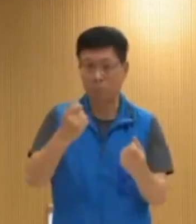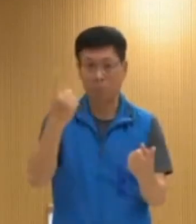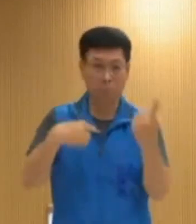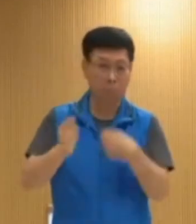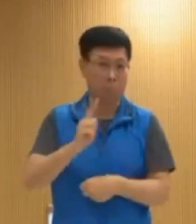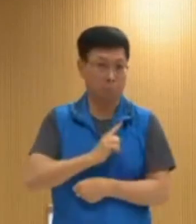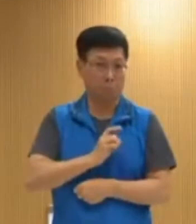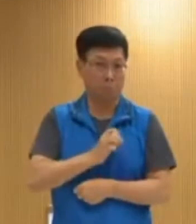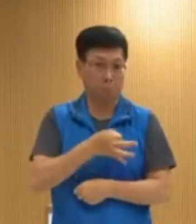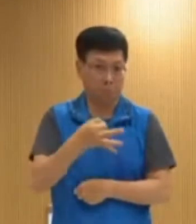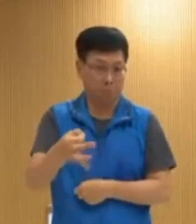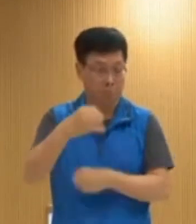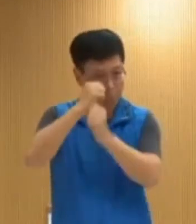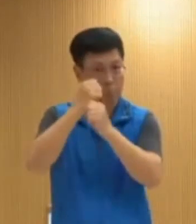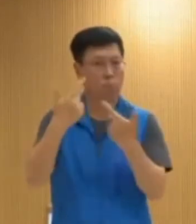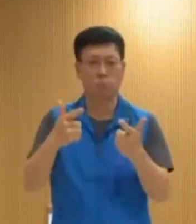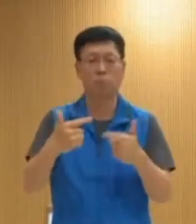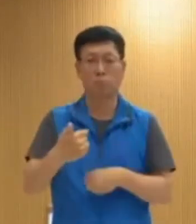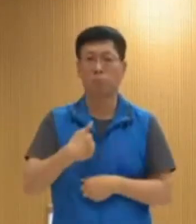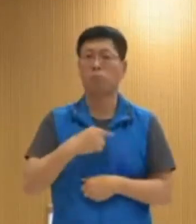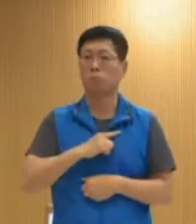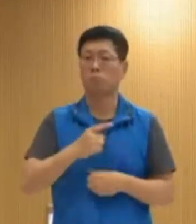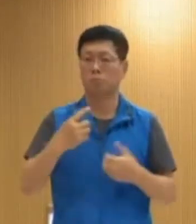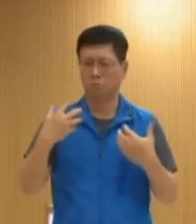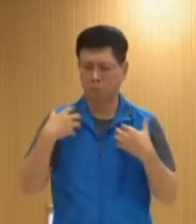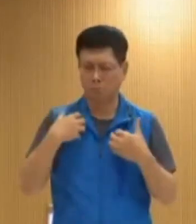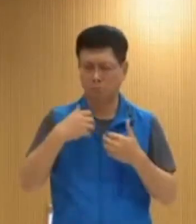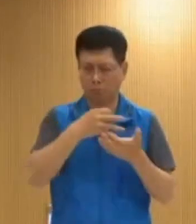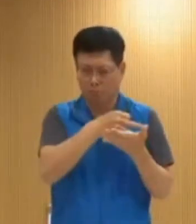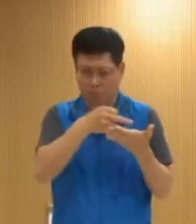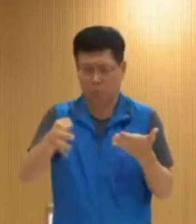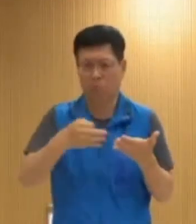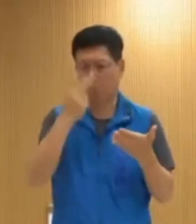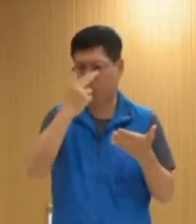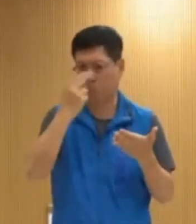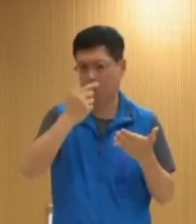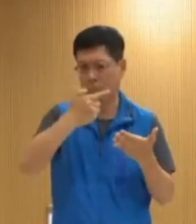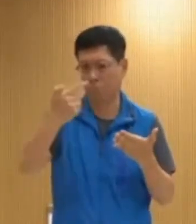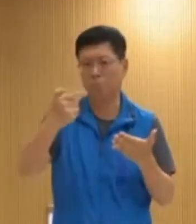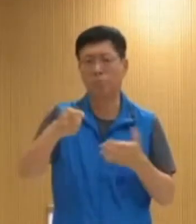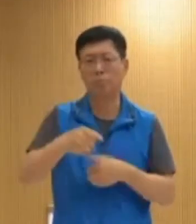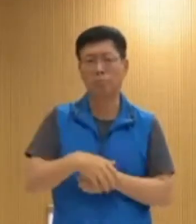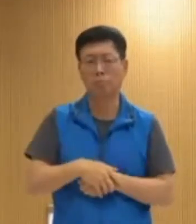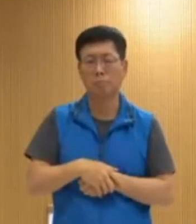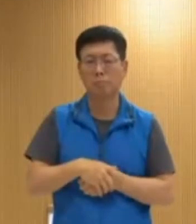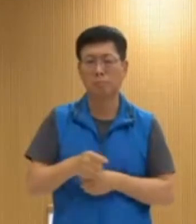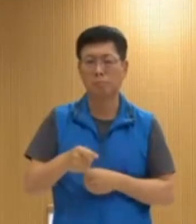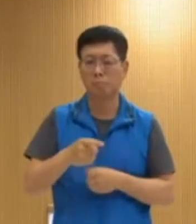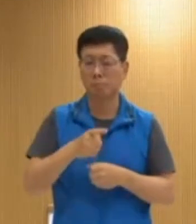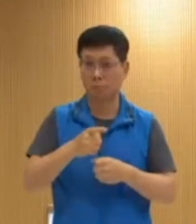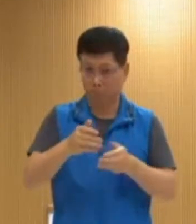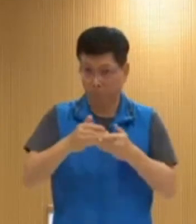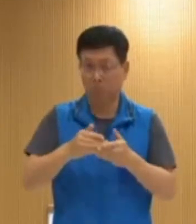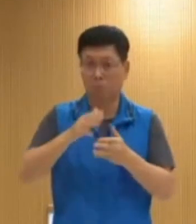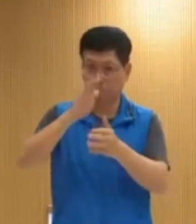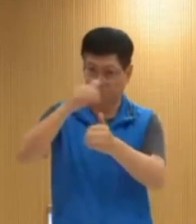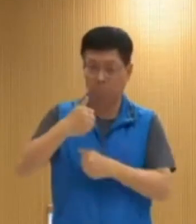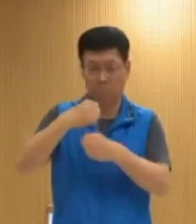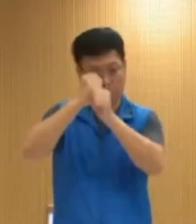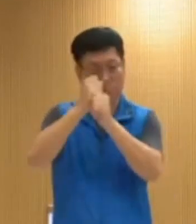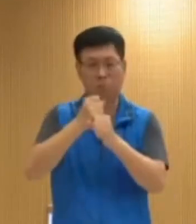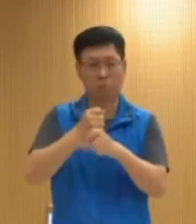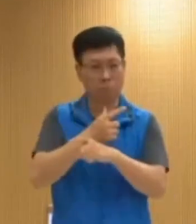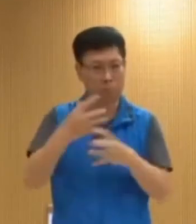自费筛检，还包括我们自己框列的高危险风险的这些必须采检的个